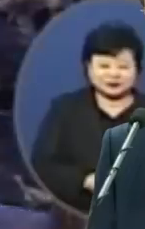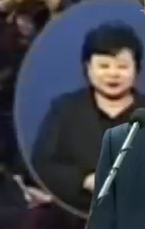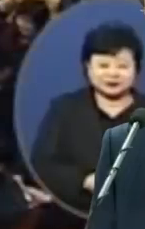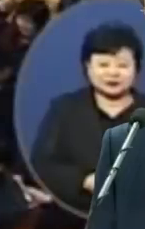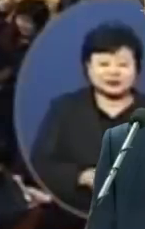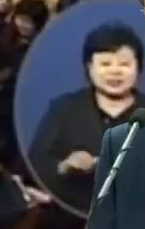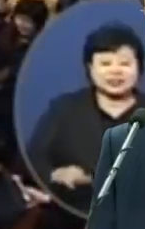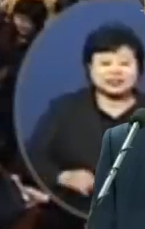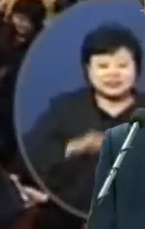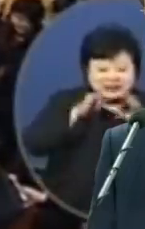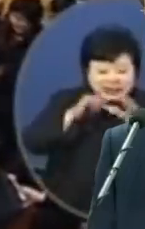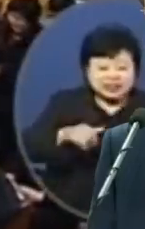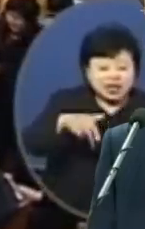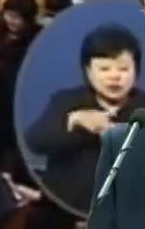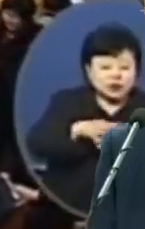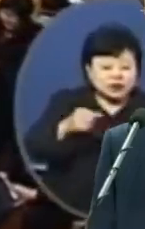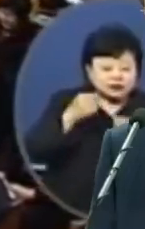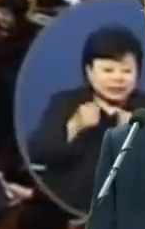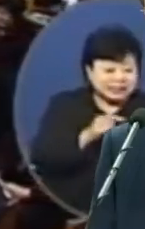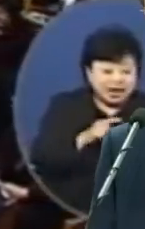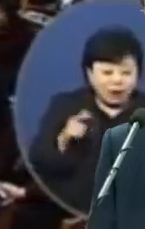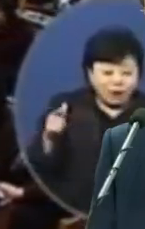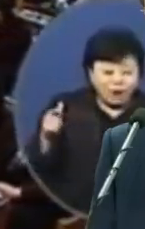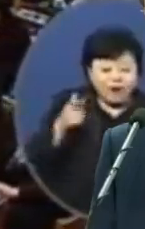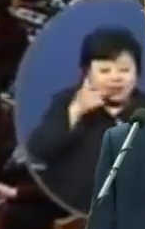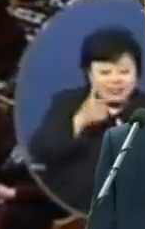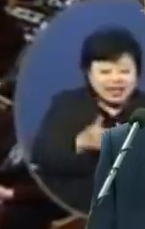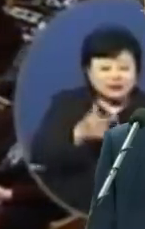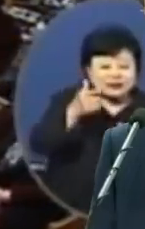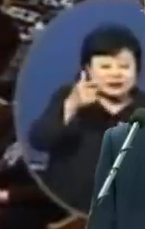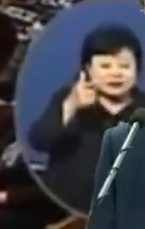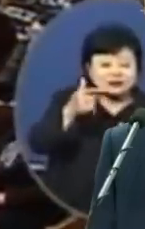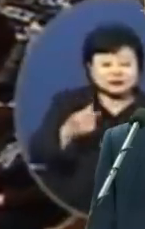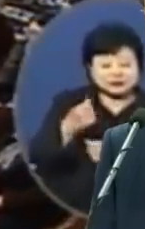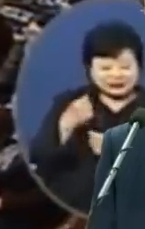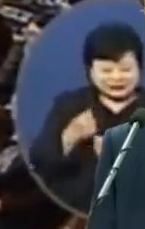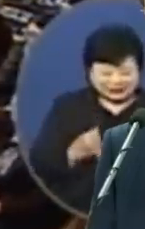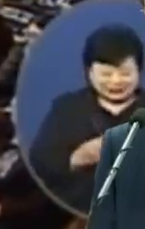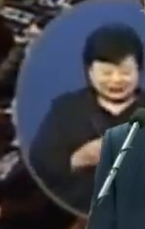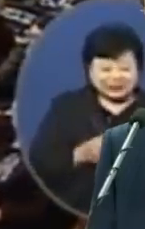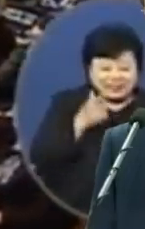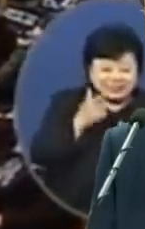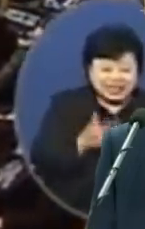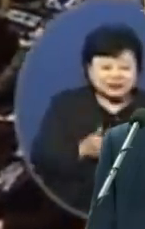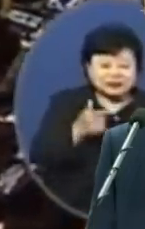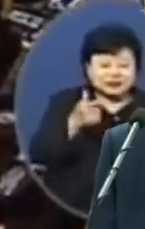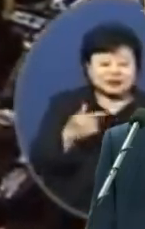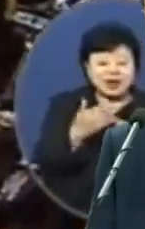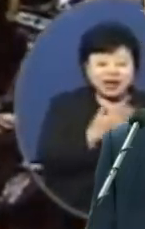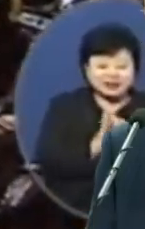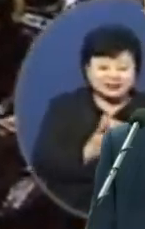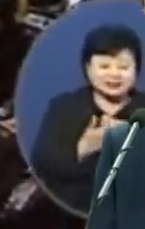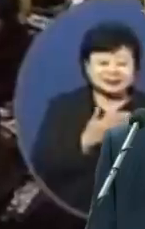세상에 종교를 가지고 살지 않습니다. 예수님을 의지하고 예수님의